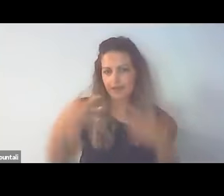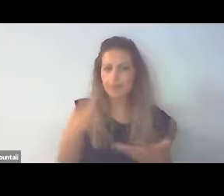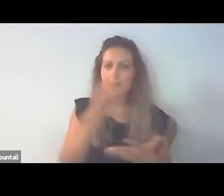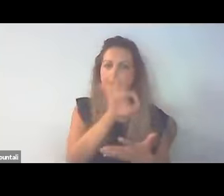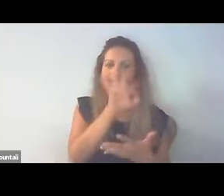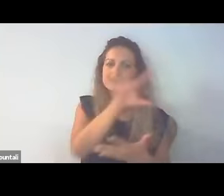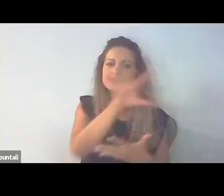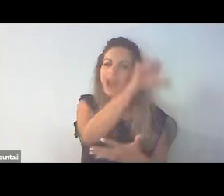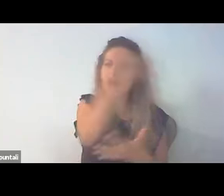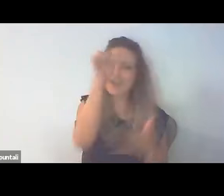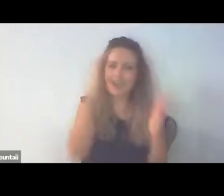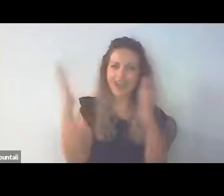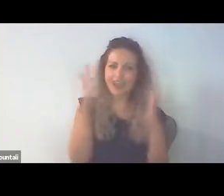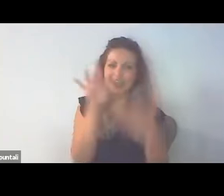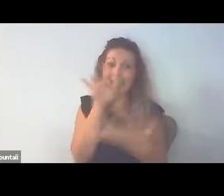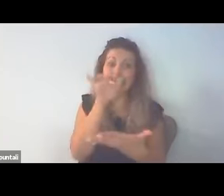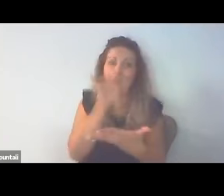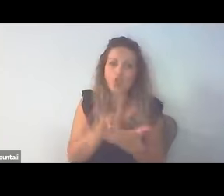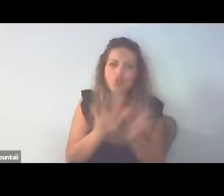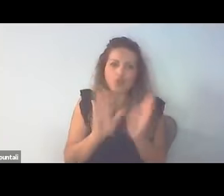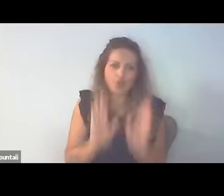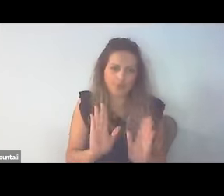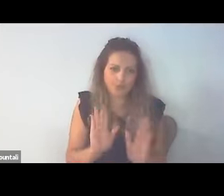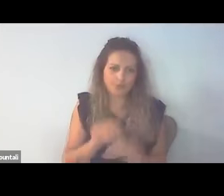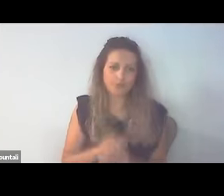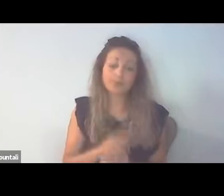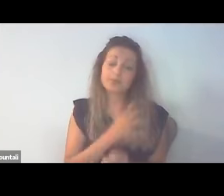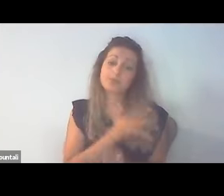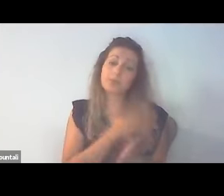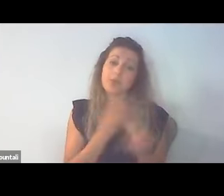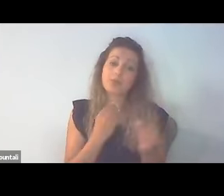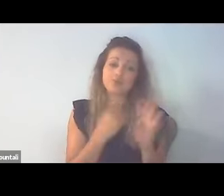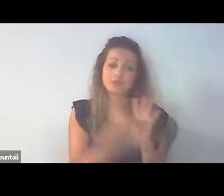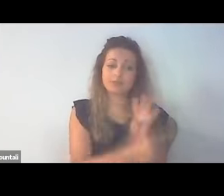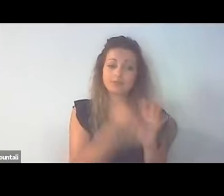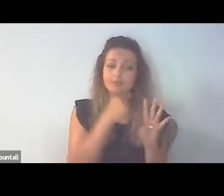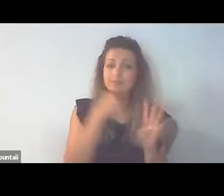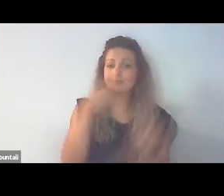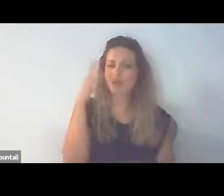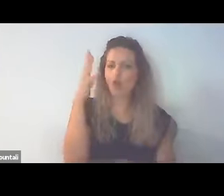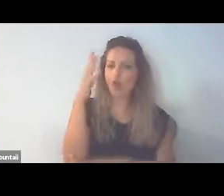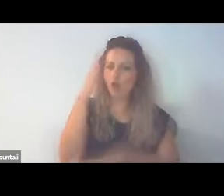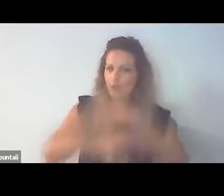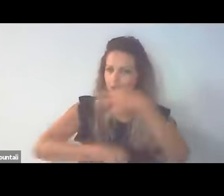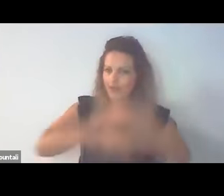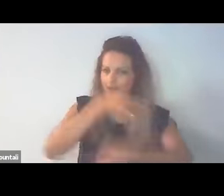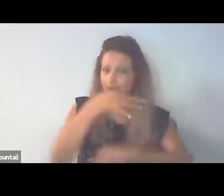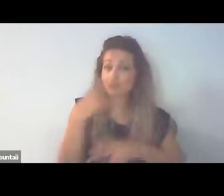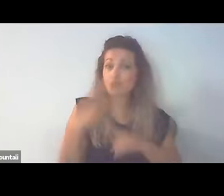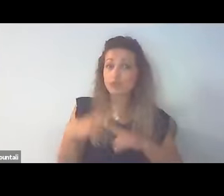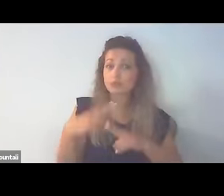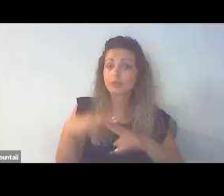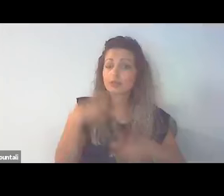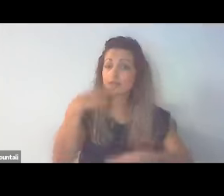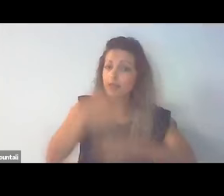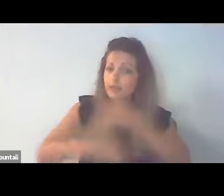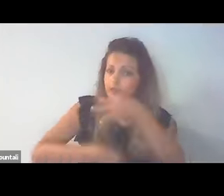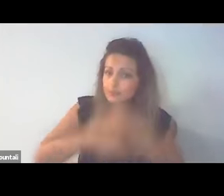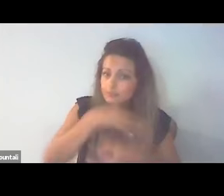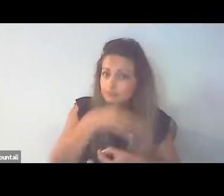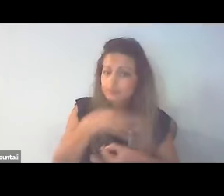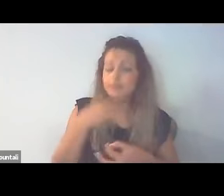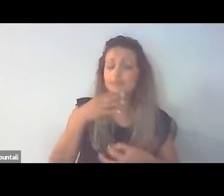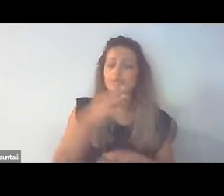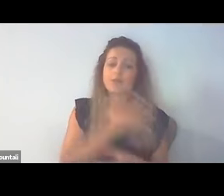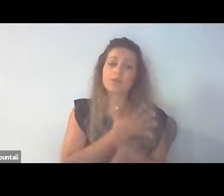καλοκαιριού. Ευχαριστούμε ιδιαίτερα τις ομιλήτριές μας για τις πολύ σημαντικές παρεμβάσεις. Ευχαριστούμε πάρα πολύ τις